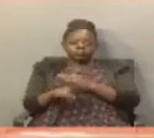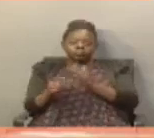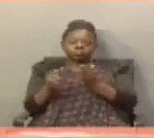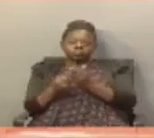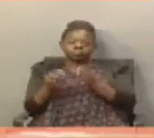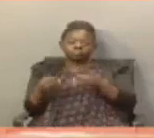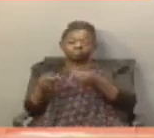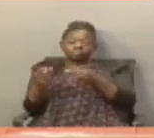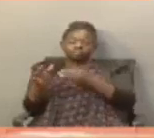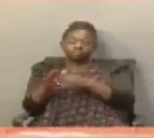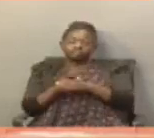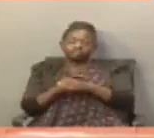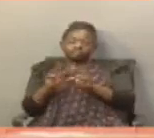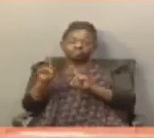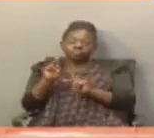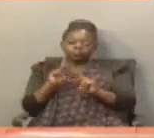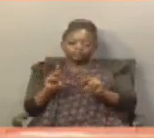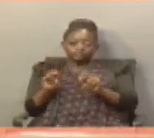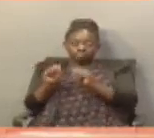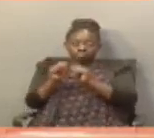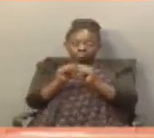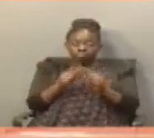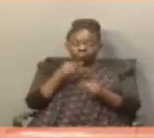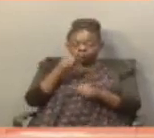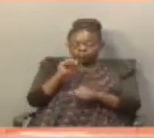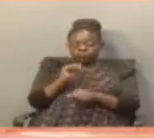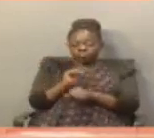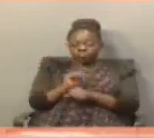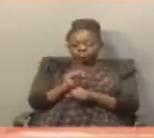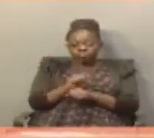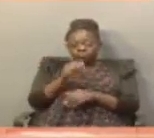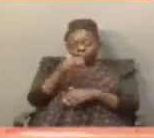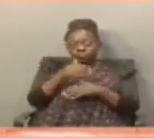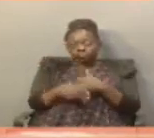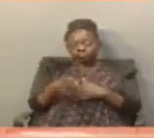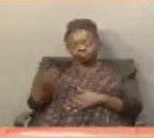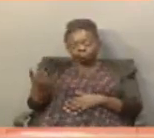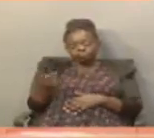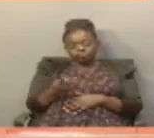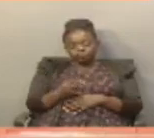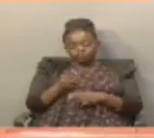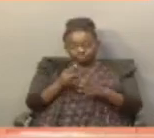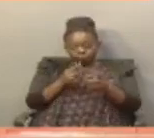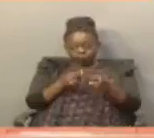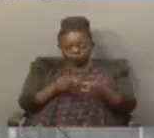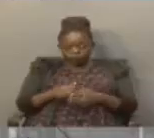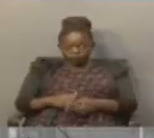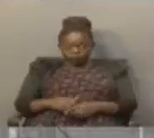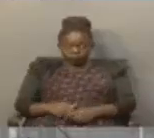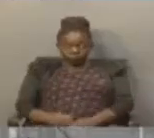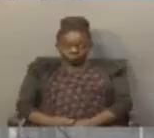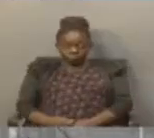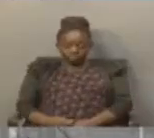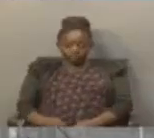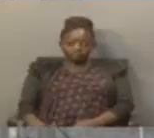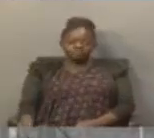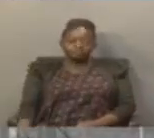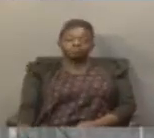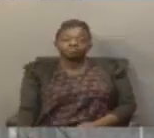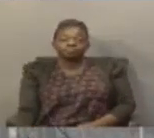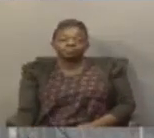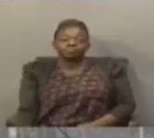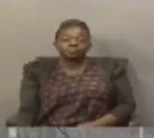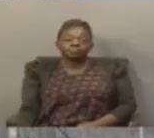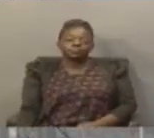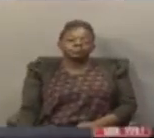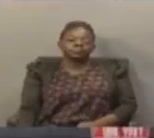kiwadde abasuubuzi awamu n'abakolera ku nsalo zino zombi essuubi. Emmotoka